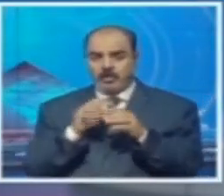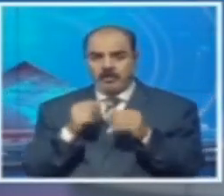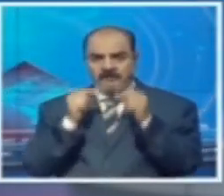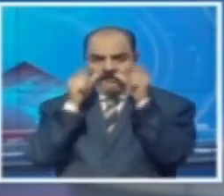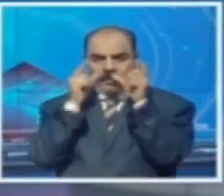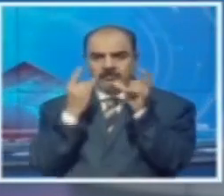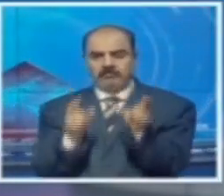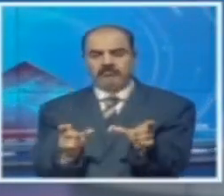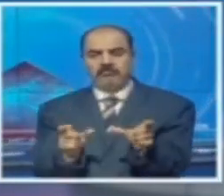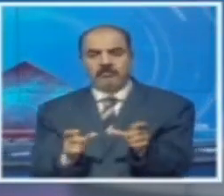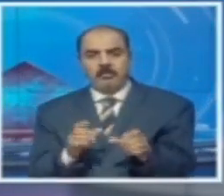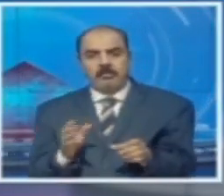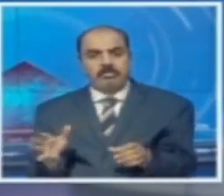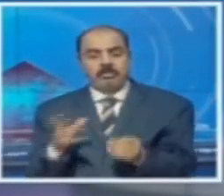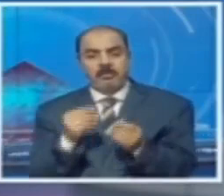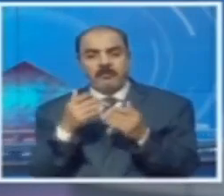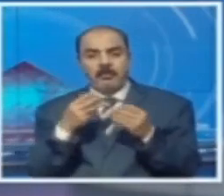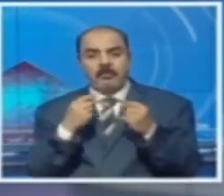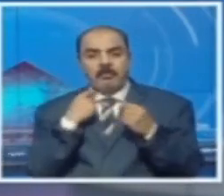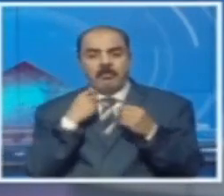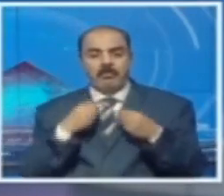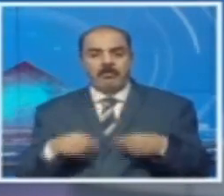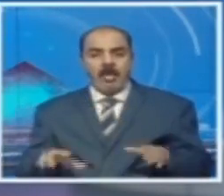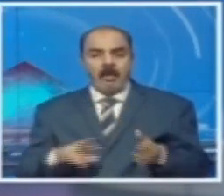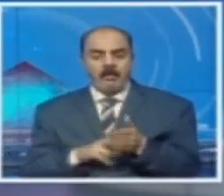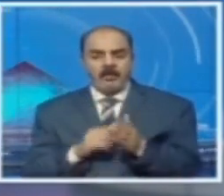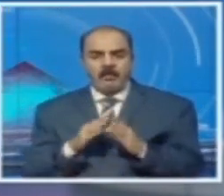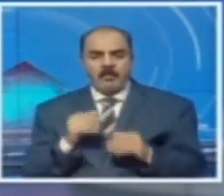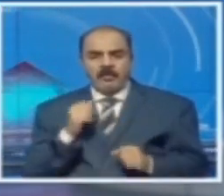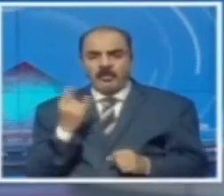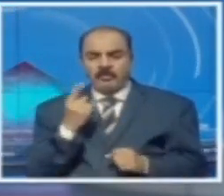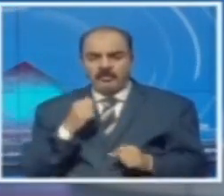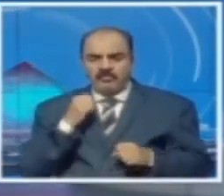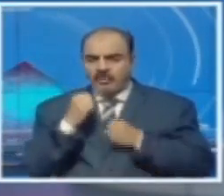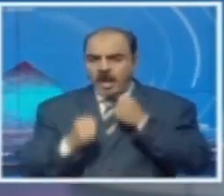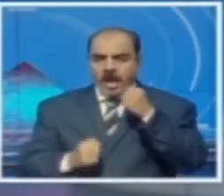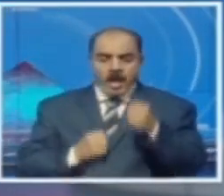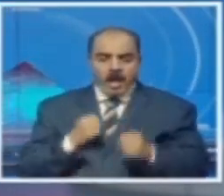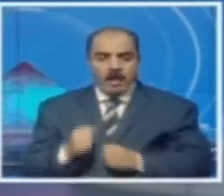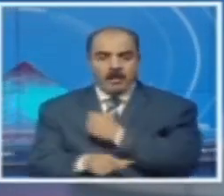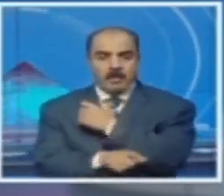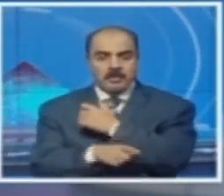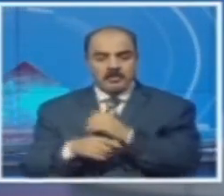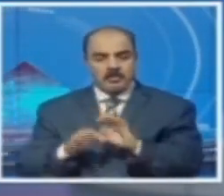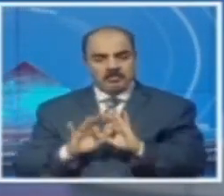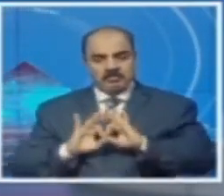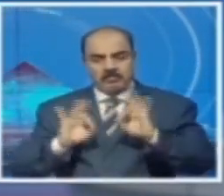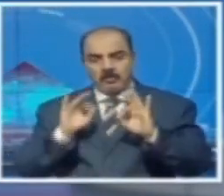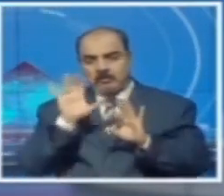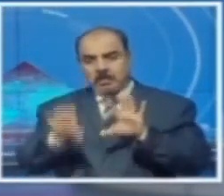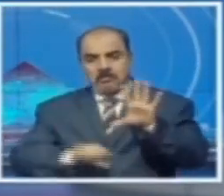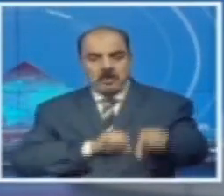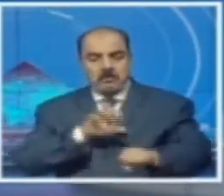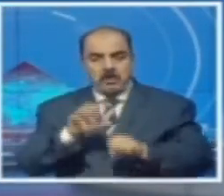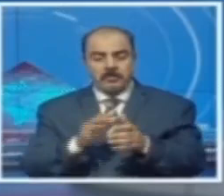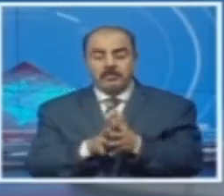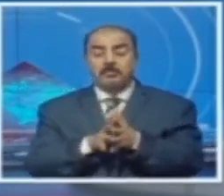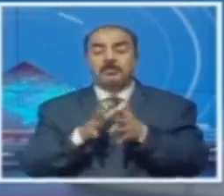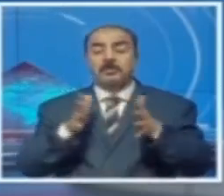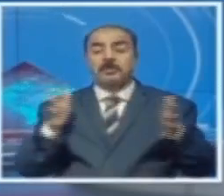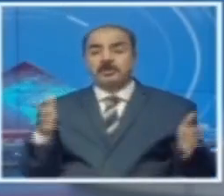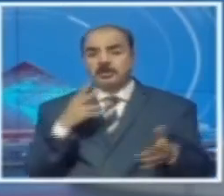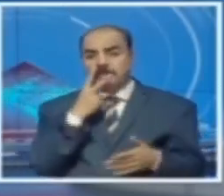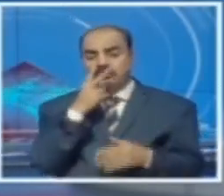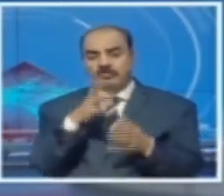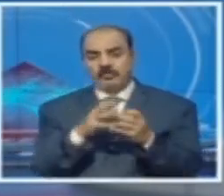المخدرة ومواجهة الأنشطة غير المشروعة التي تؤثر على الاقتصاد القومي للبلاد، أسفرت جهودها